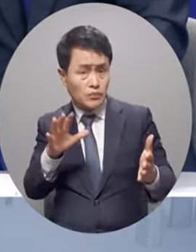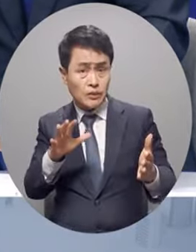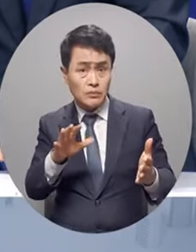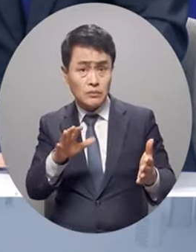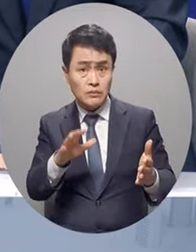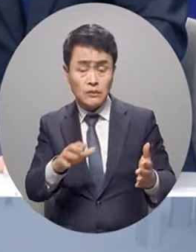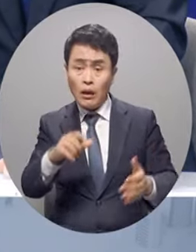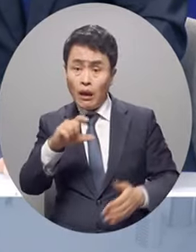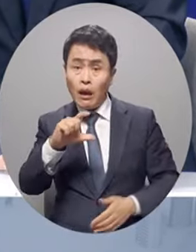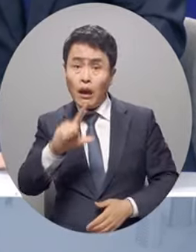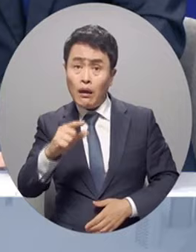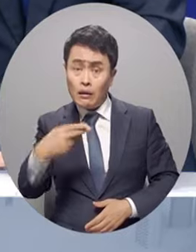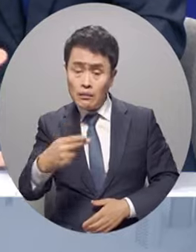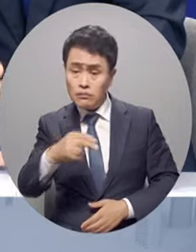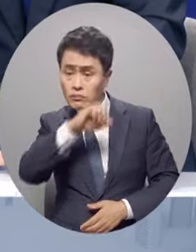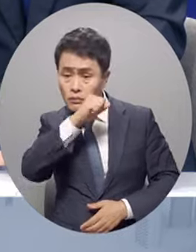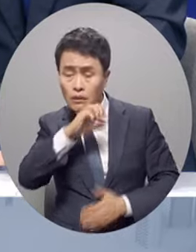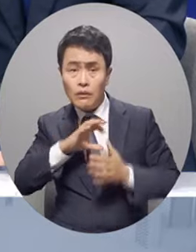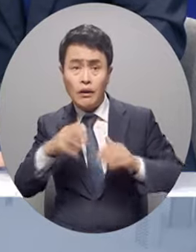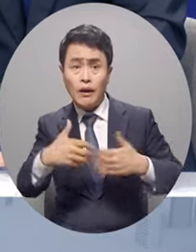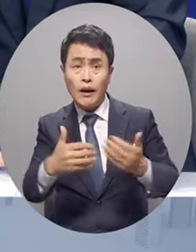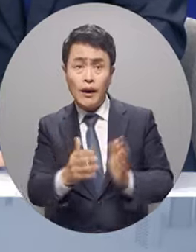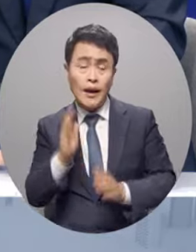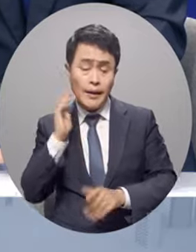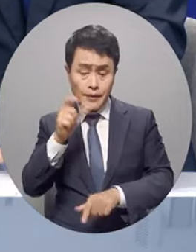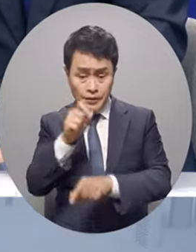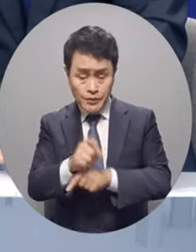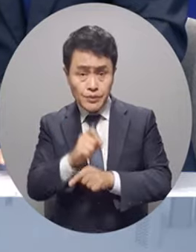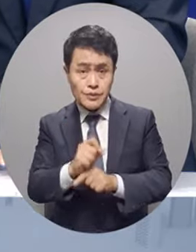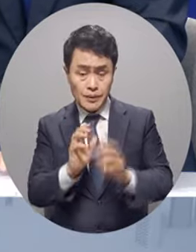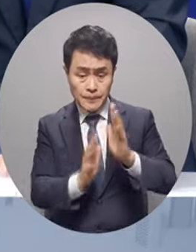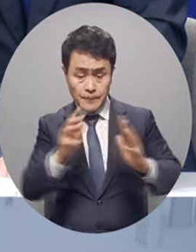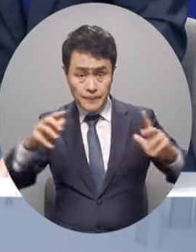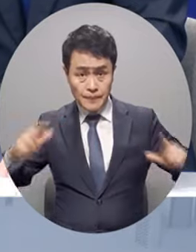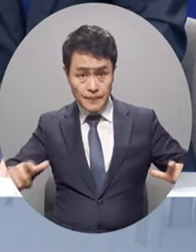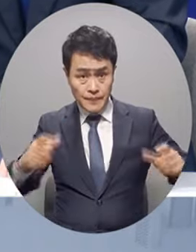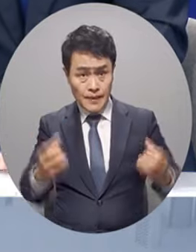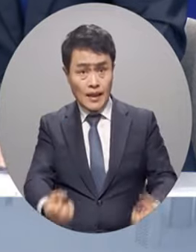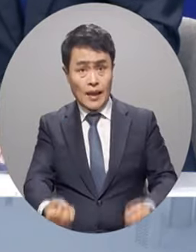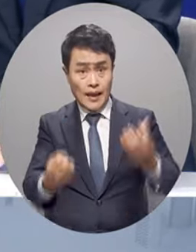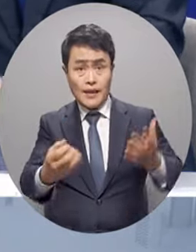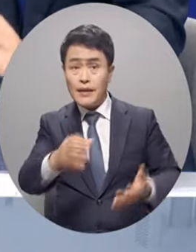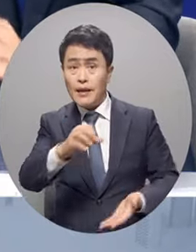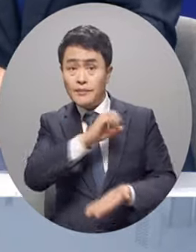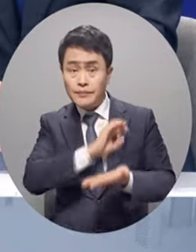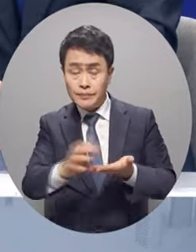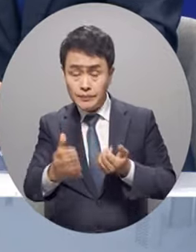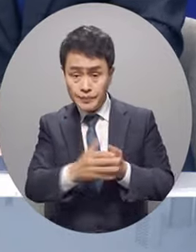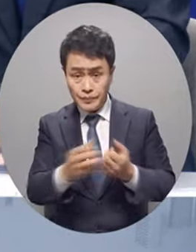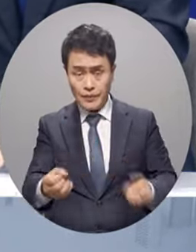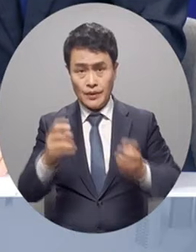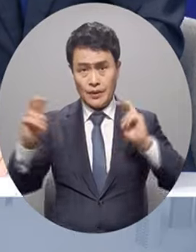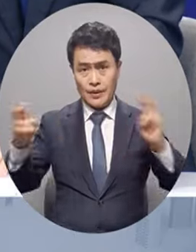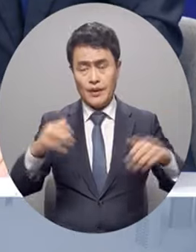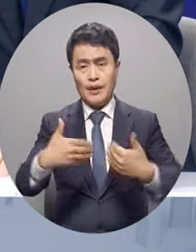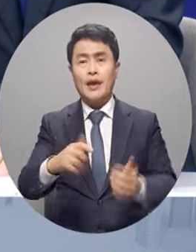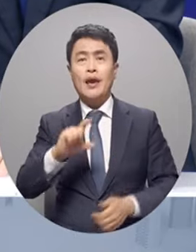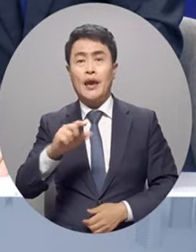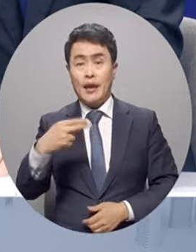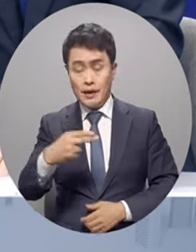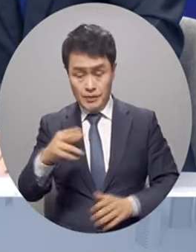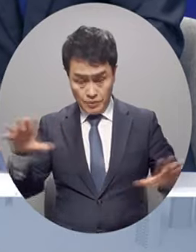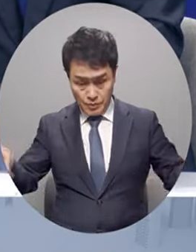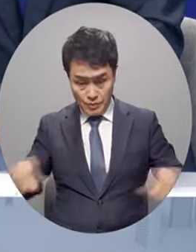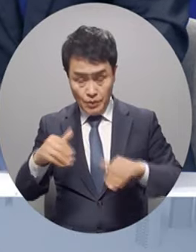예산이 대통령실 집무실 합이 잔디마당에서 진행됐던이 집들이 행사로 쓰인 건데요 행사 업체와 LH 얘기를 종합해